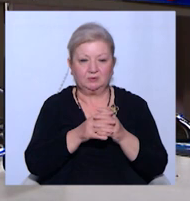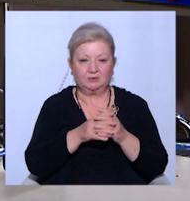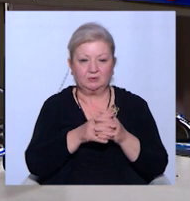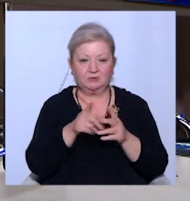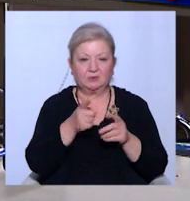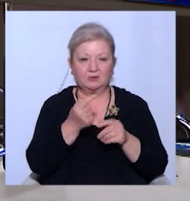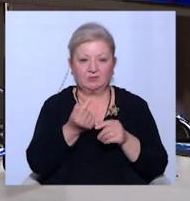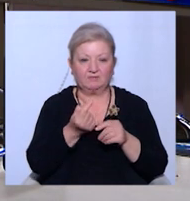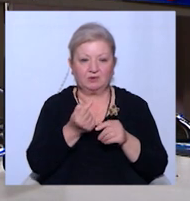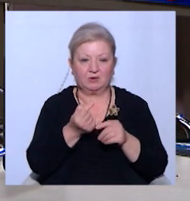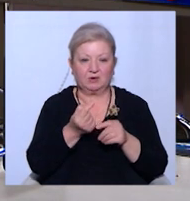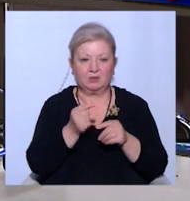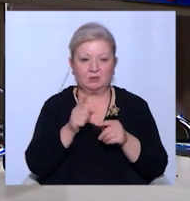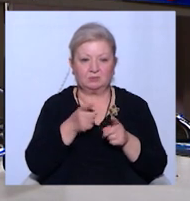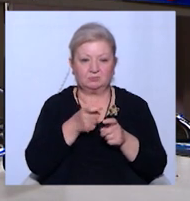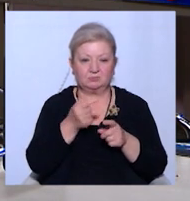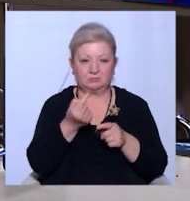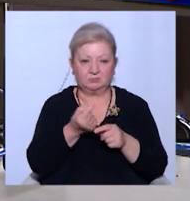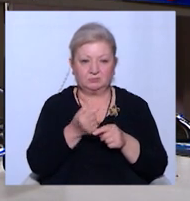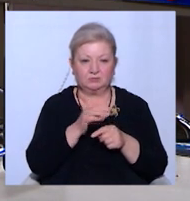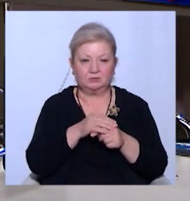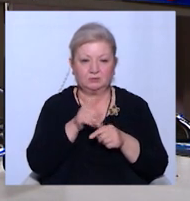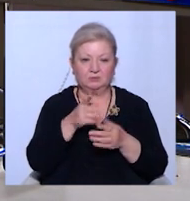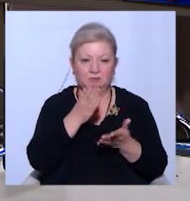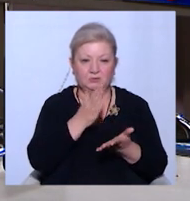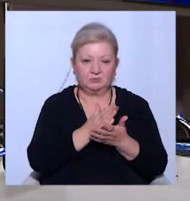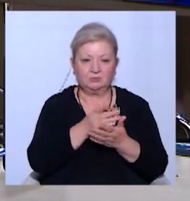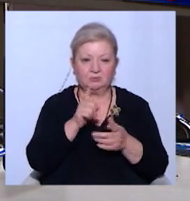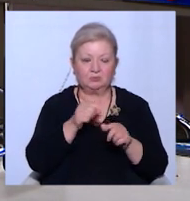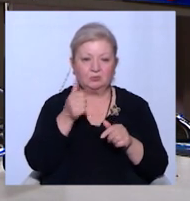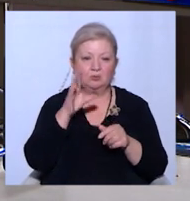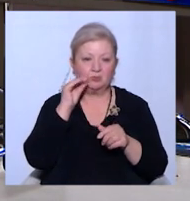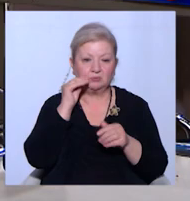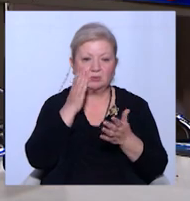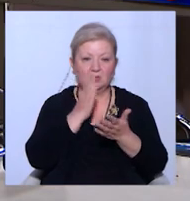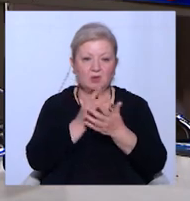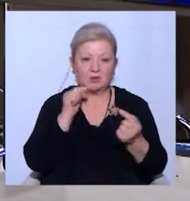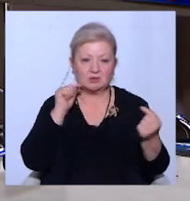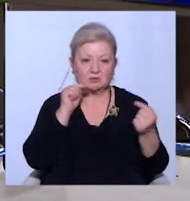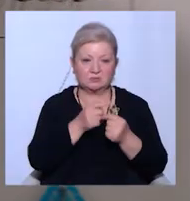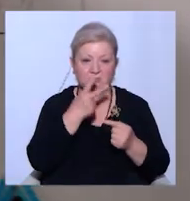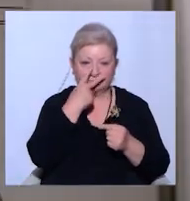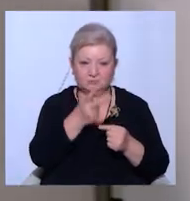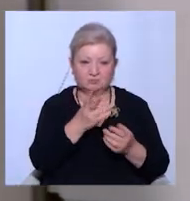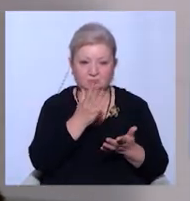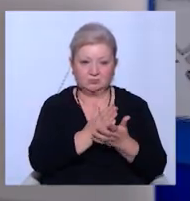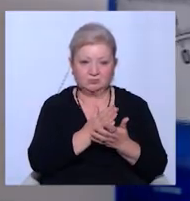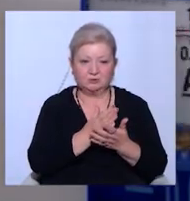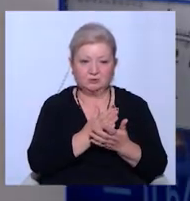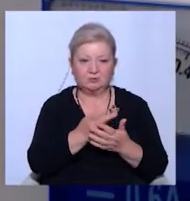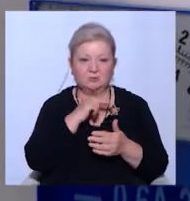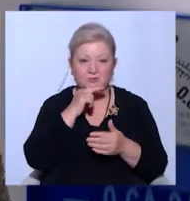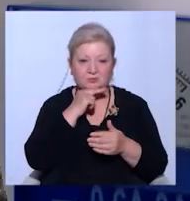ჰორიზონტალური მდგენელმა შეიცვალა თავისი მნიშვნელობა. სიჩქარე შეიცვალა, რადგან გაჩნდა წინააღმდეგობის ძალა, რომელიც